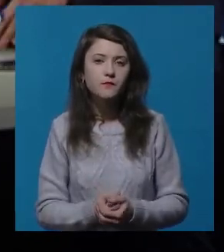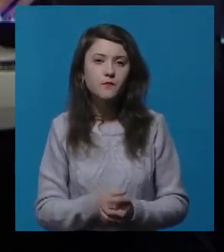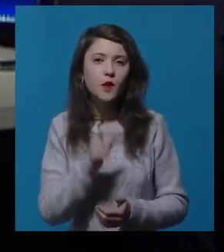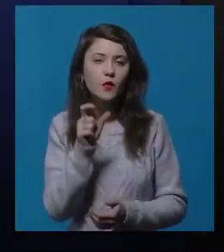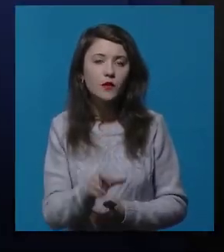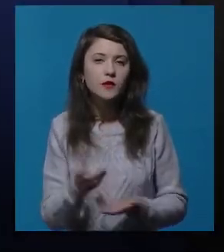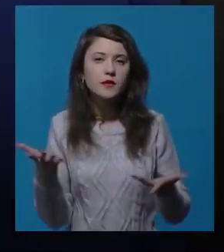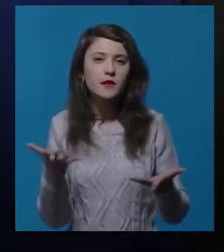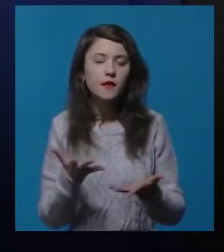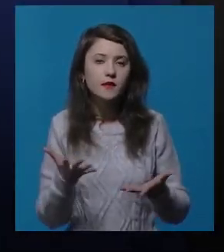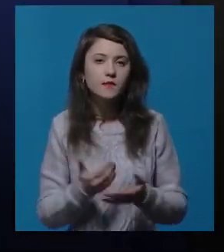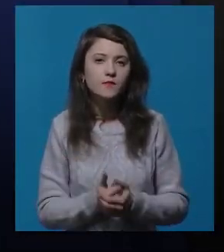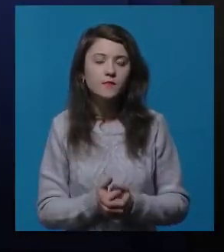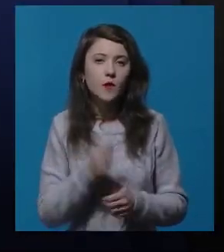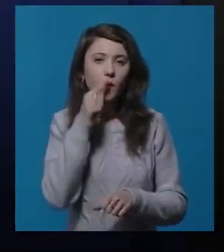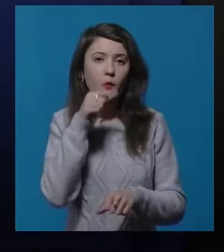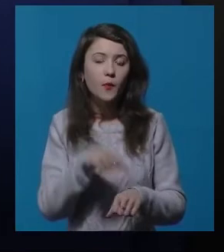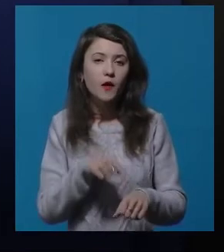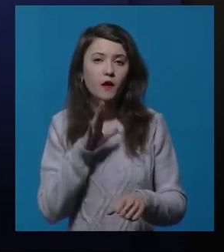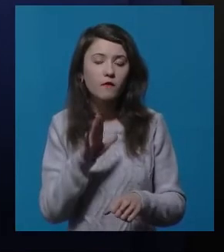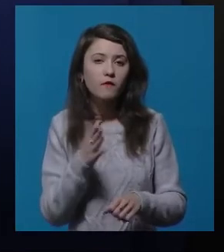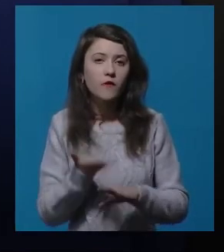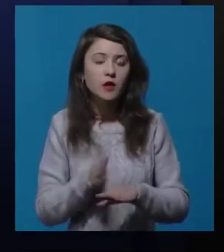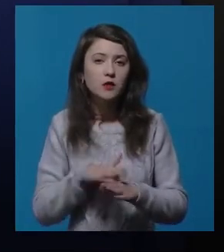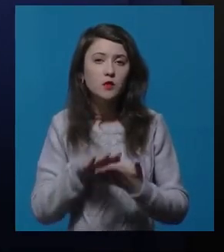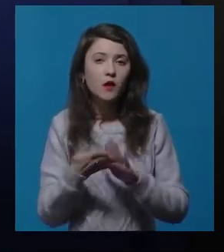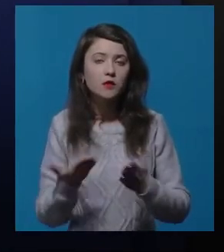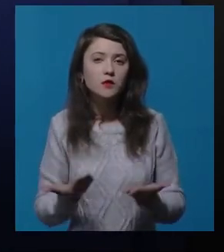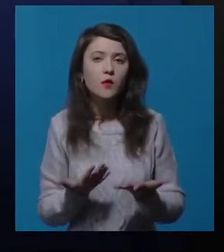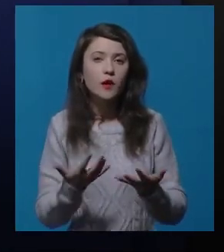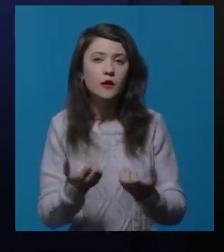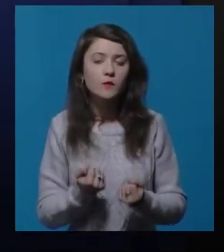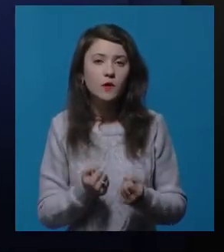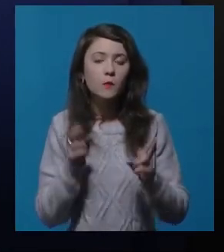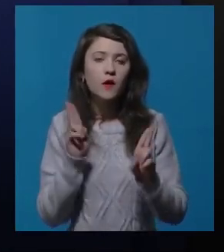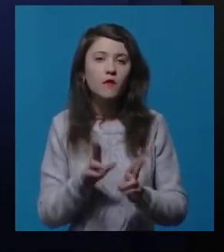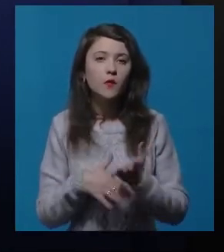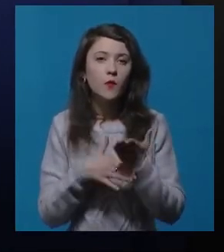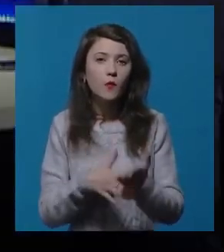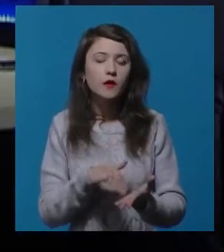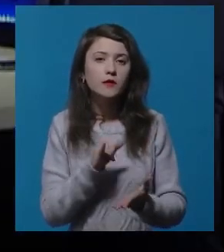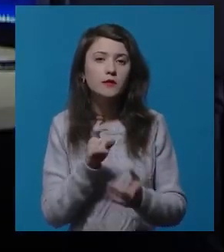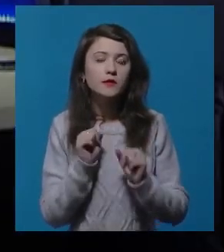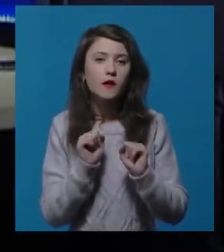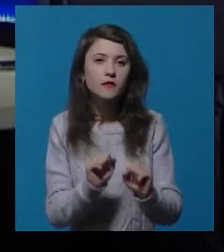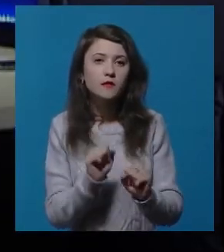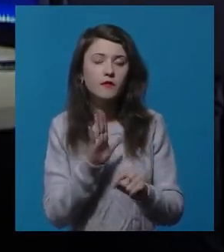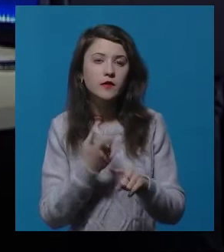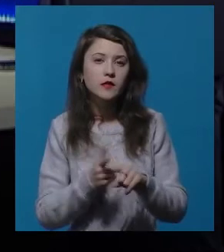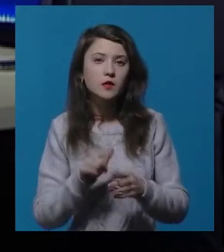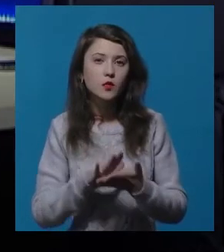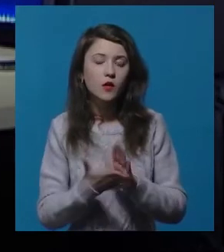які опинились в складній життєвій ситуації, отримують правову допомогу і захист у цій ситуації.